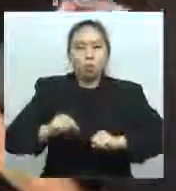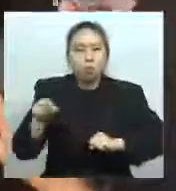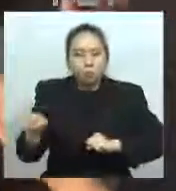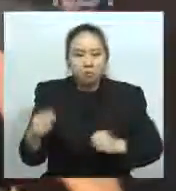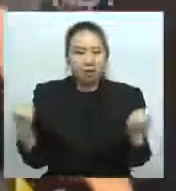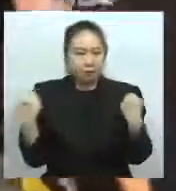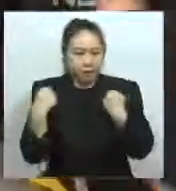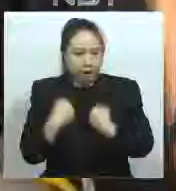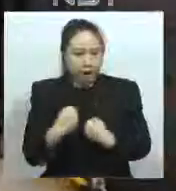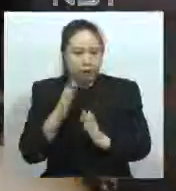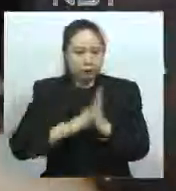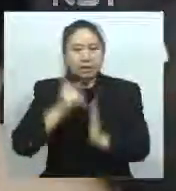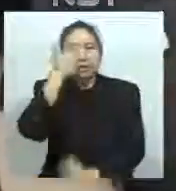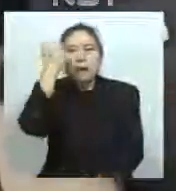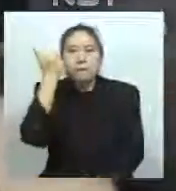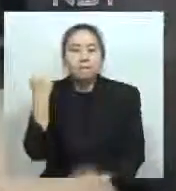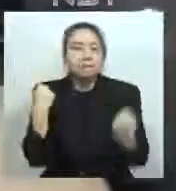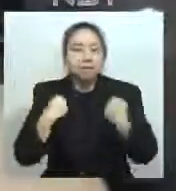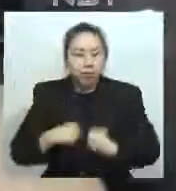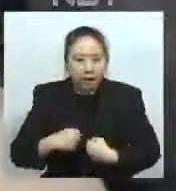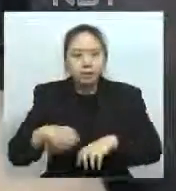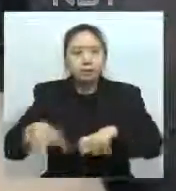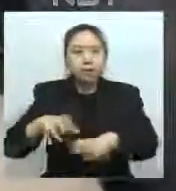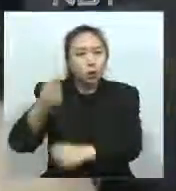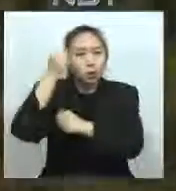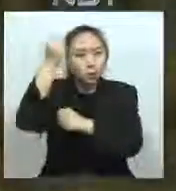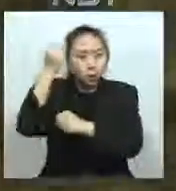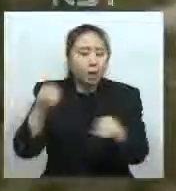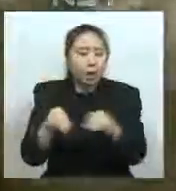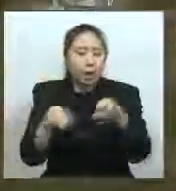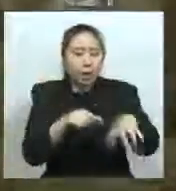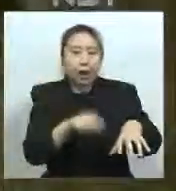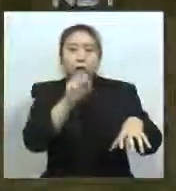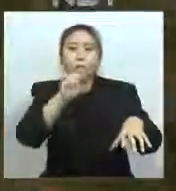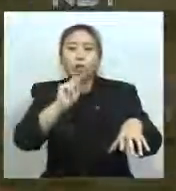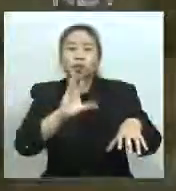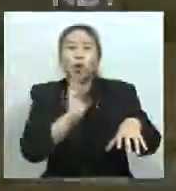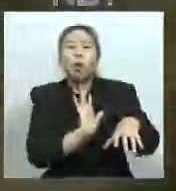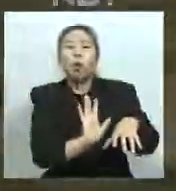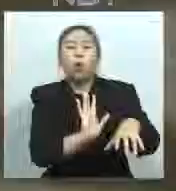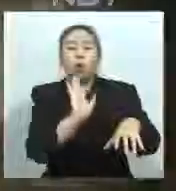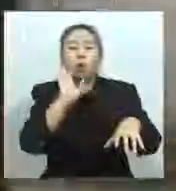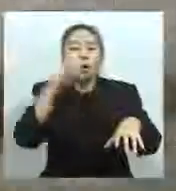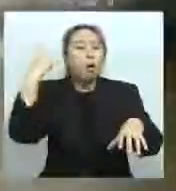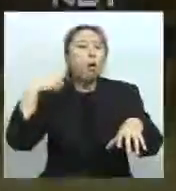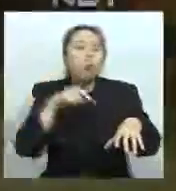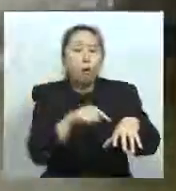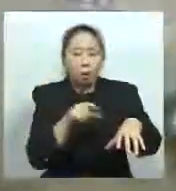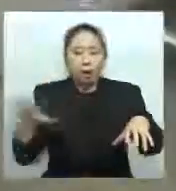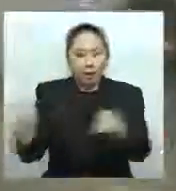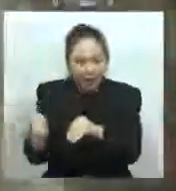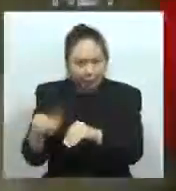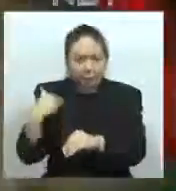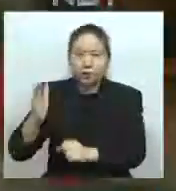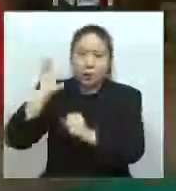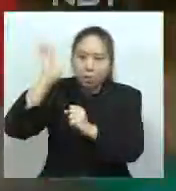ากันแต่งกายในชุดสีดำและจัดการชุมนุมใกล้กับอาคารสภานิติบัญญัติฮ่องกงซึ่งได้มีการเปิดอ